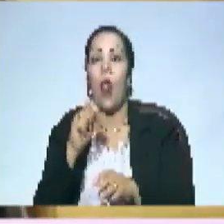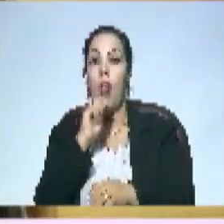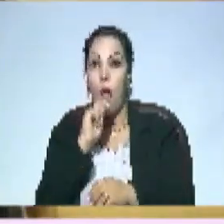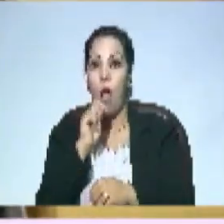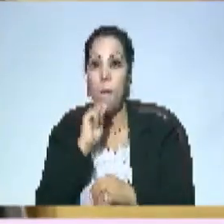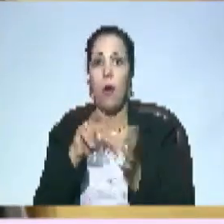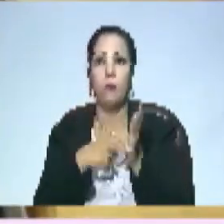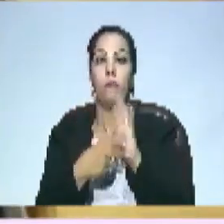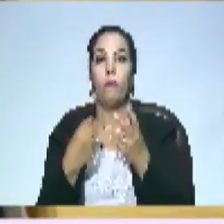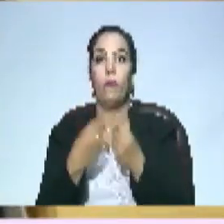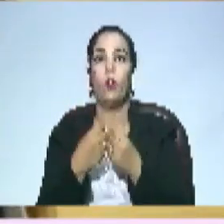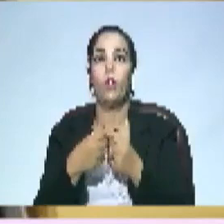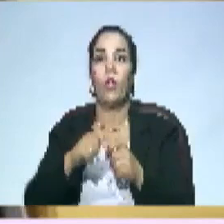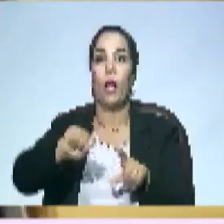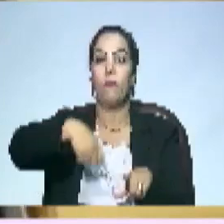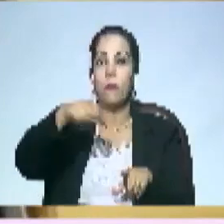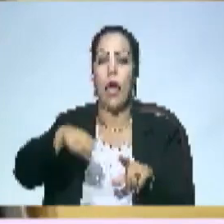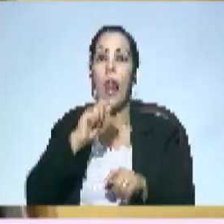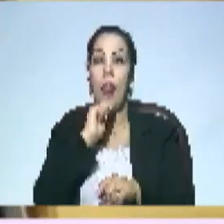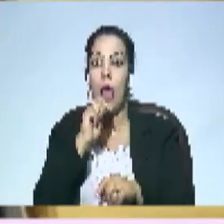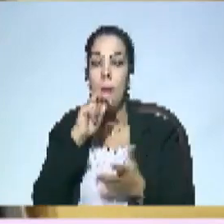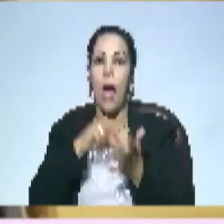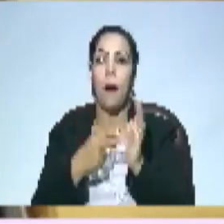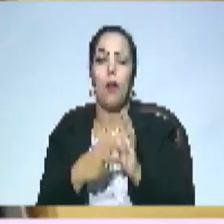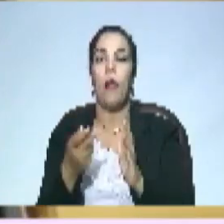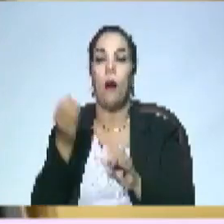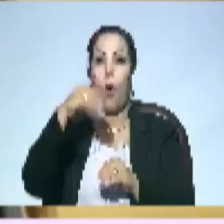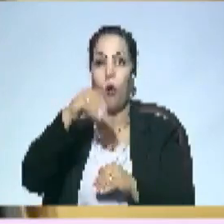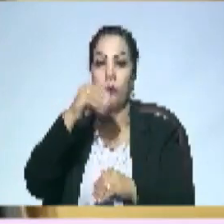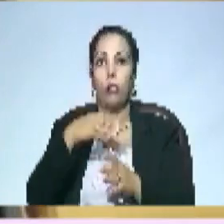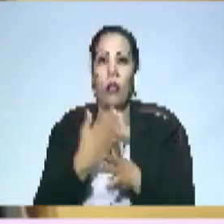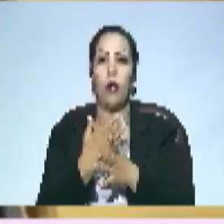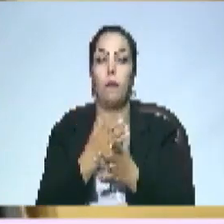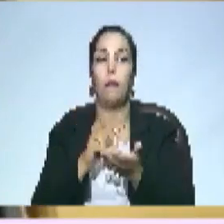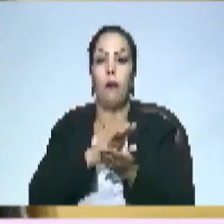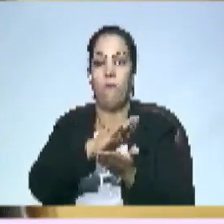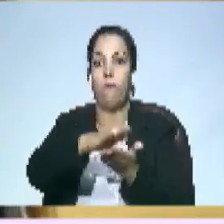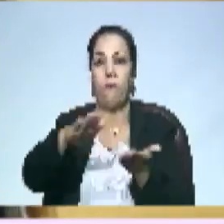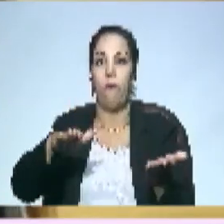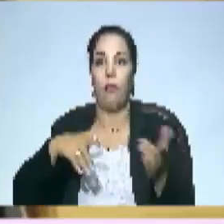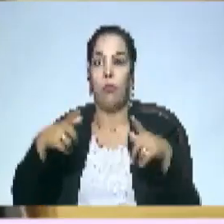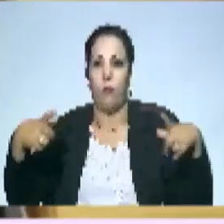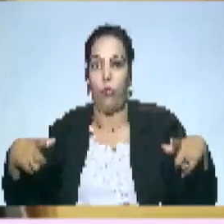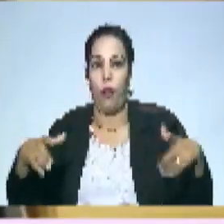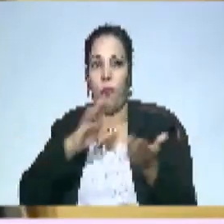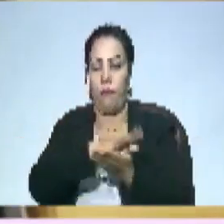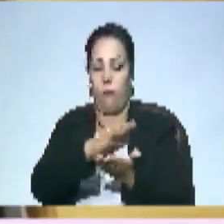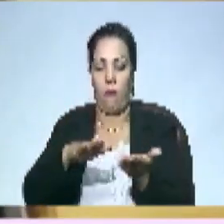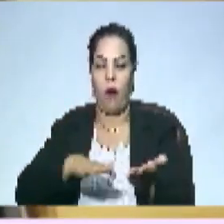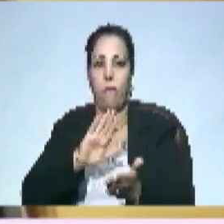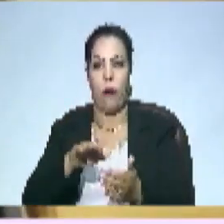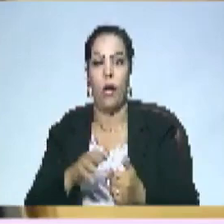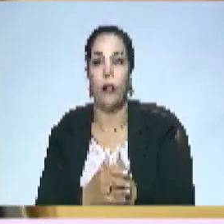دي كده على تعصيجة اللحمة جبنة موتزاريلا. هناخد شوية لحمة من دي كده بنفردهم في الصينية